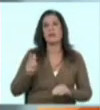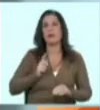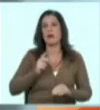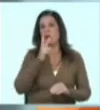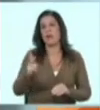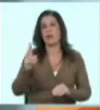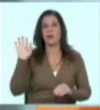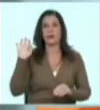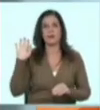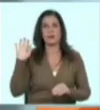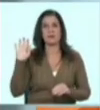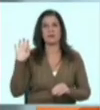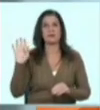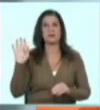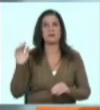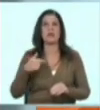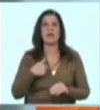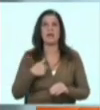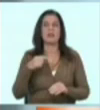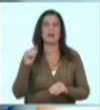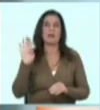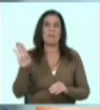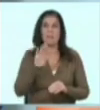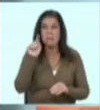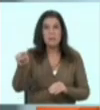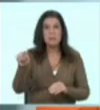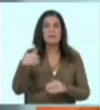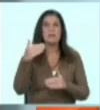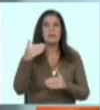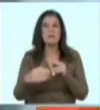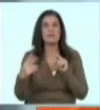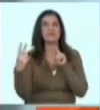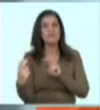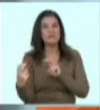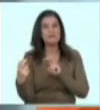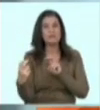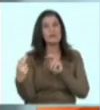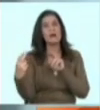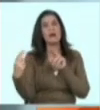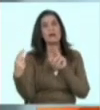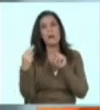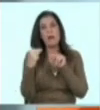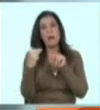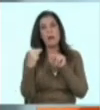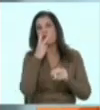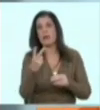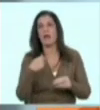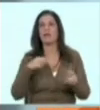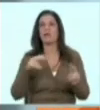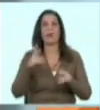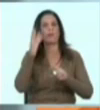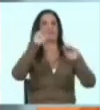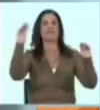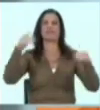לשבת עם נתניהו. נתניהו בסופו של דבר יצטרך לשבת איתי ולהציע. אני לא יכול להכריז על עצמי כשר לפני שנתניהו הציע לי את